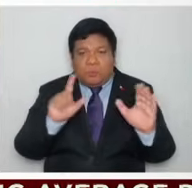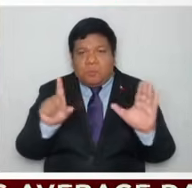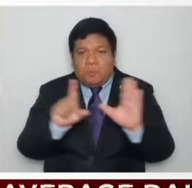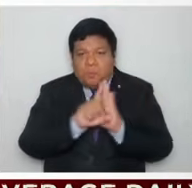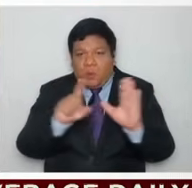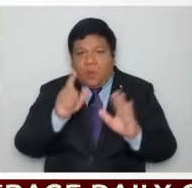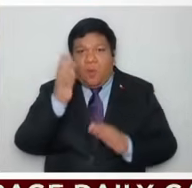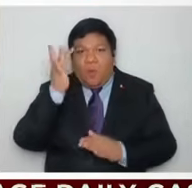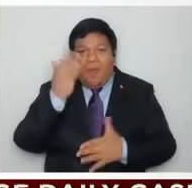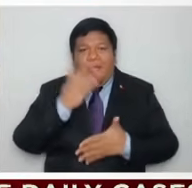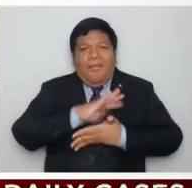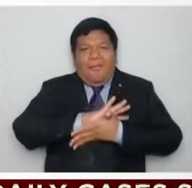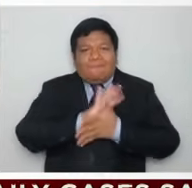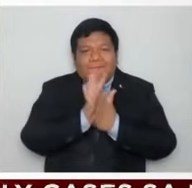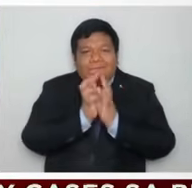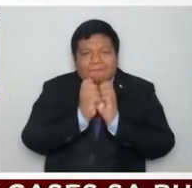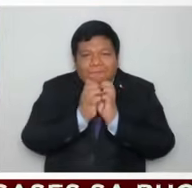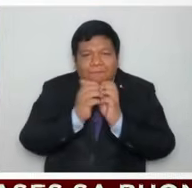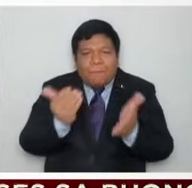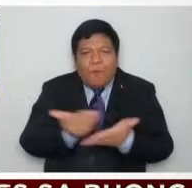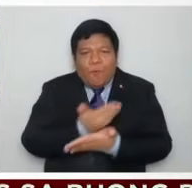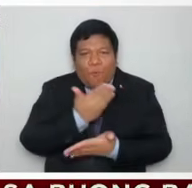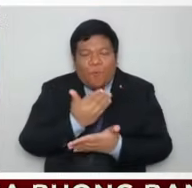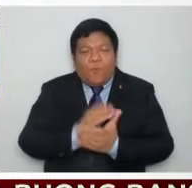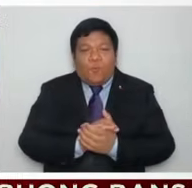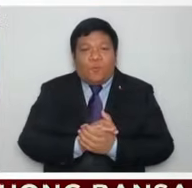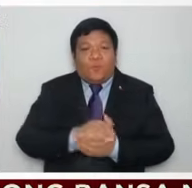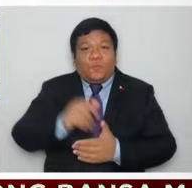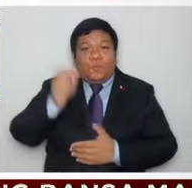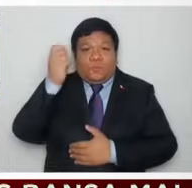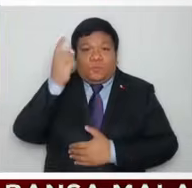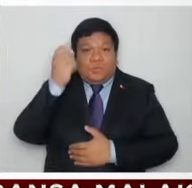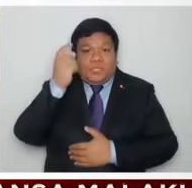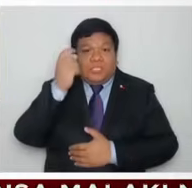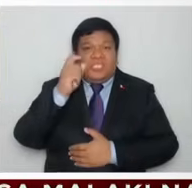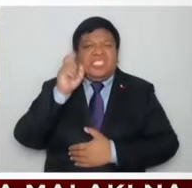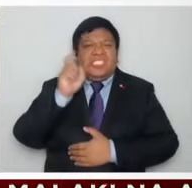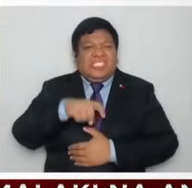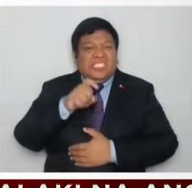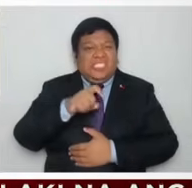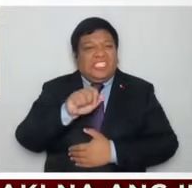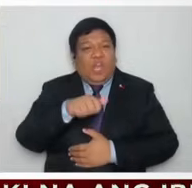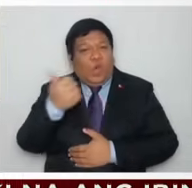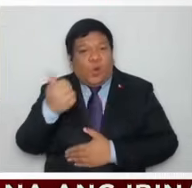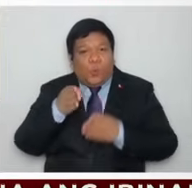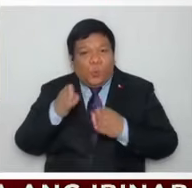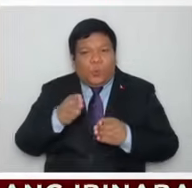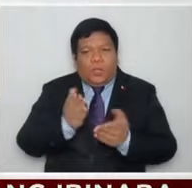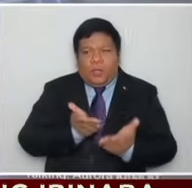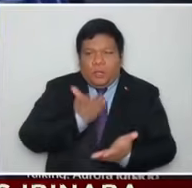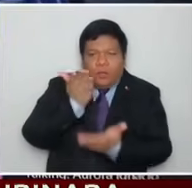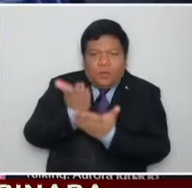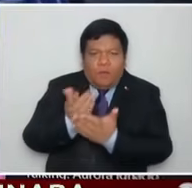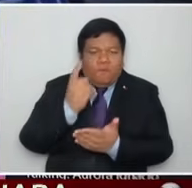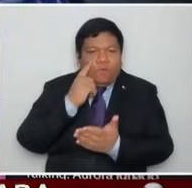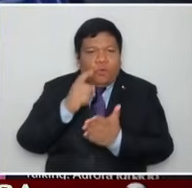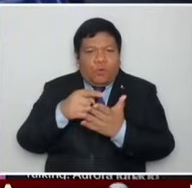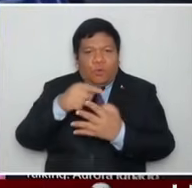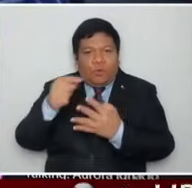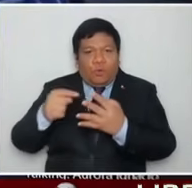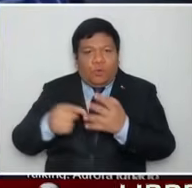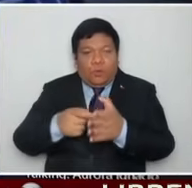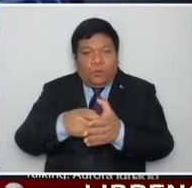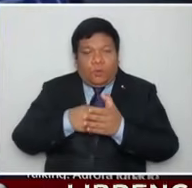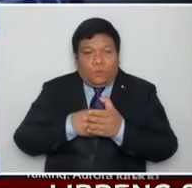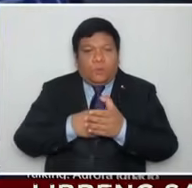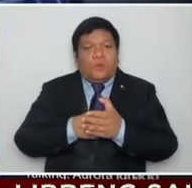variant. May iba kasing transaksyon na kailangan talaga ang personal na pagsumiti ng requirements. It is very